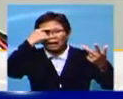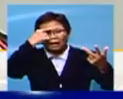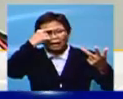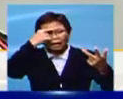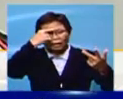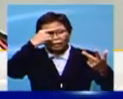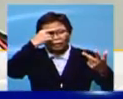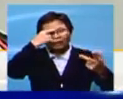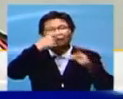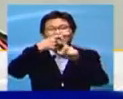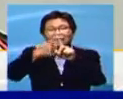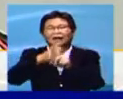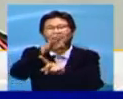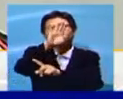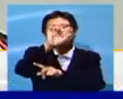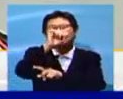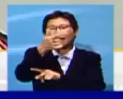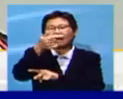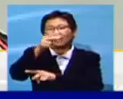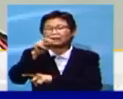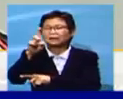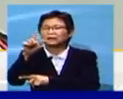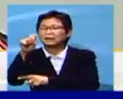bagan Datuk saja